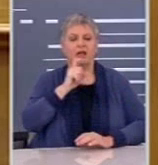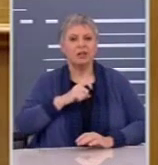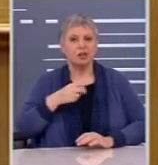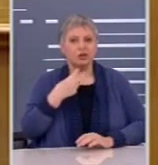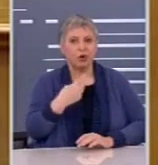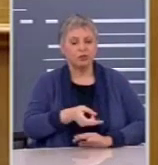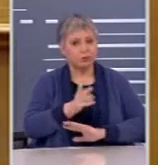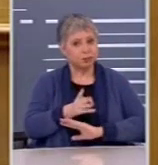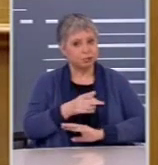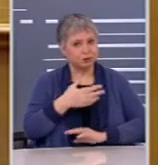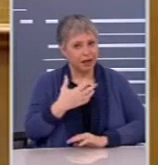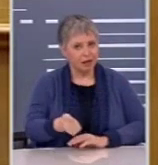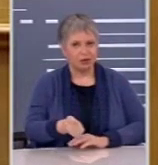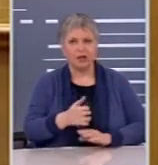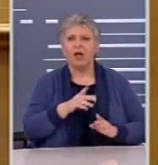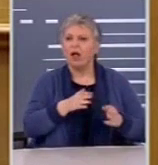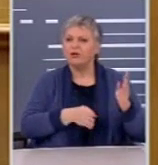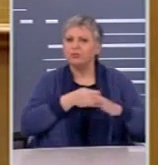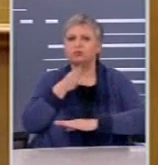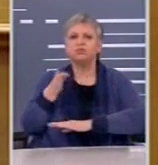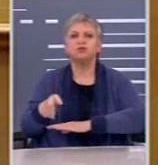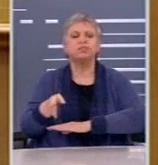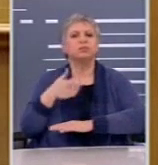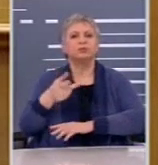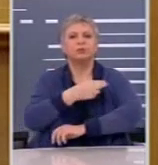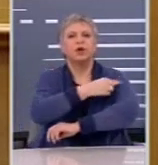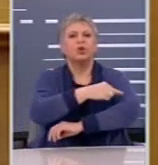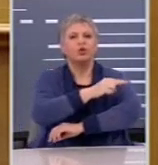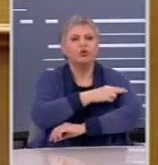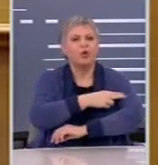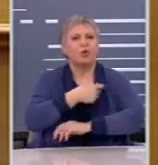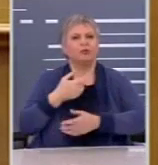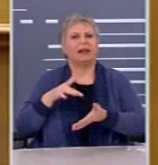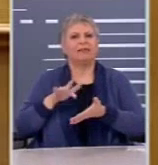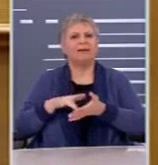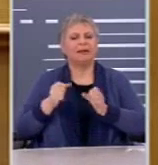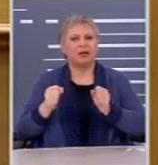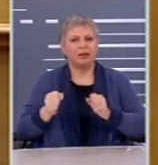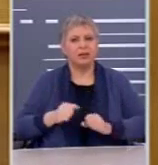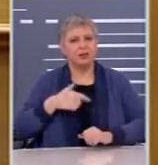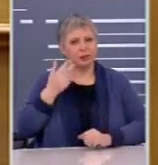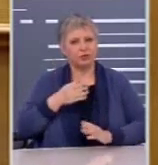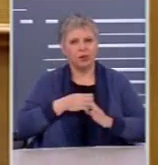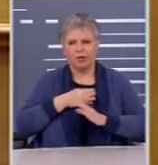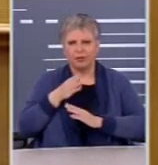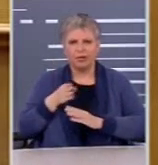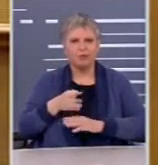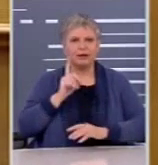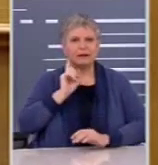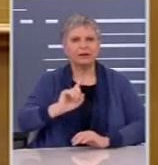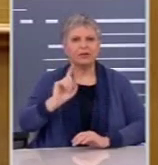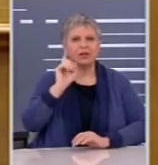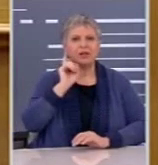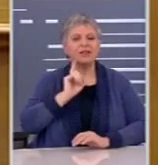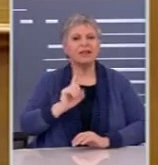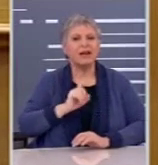Η πρόσβαση στις υπηρεσίες υγείας, λέει η Γενική Γραμματεία Ισότητας, είναι τραγικά μειωμένη για τις γυναίκες